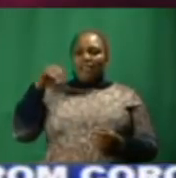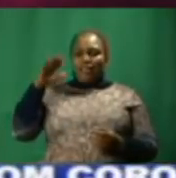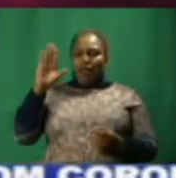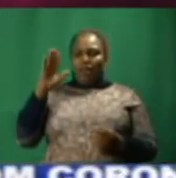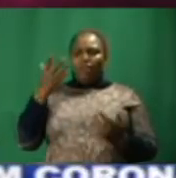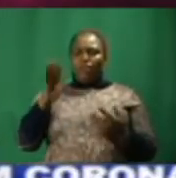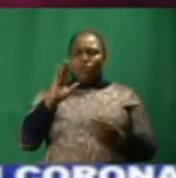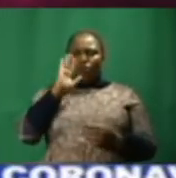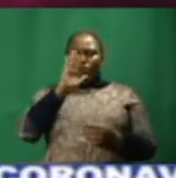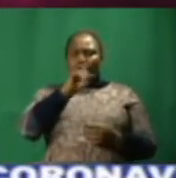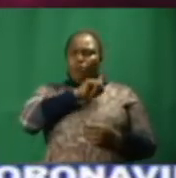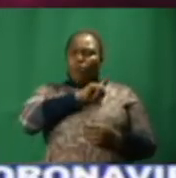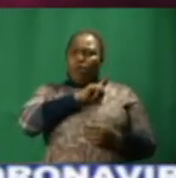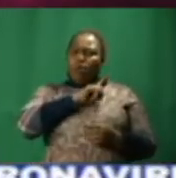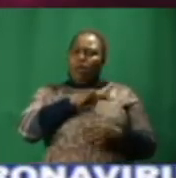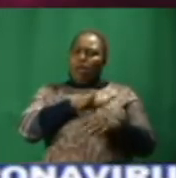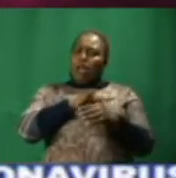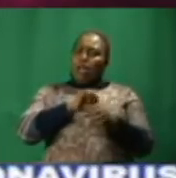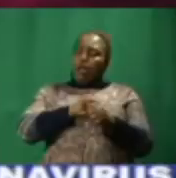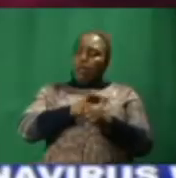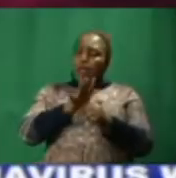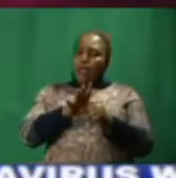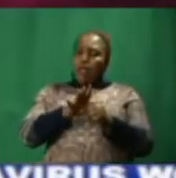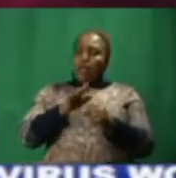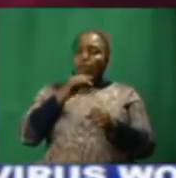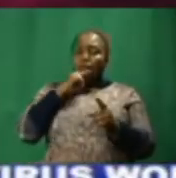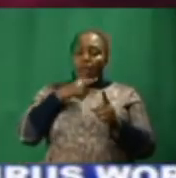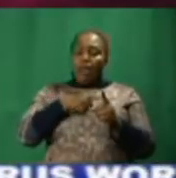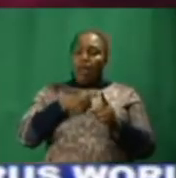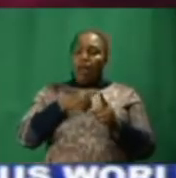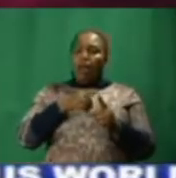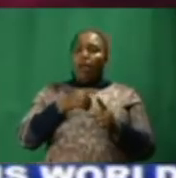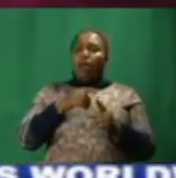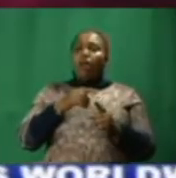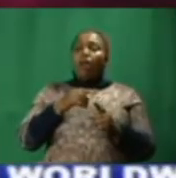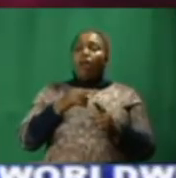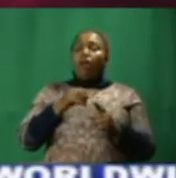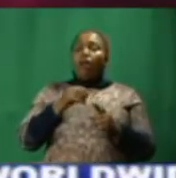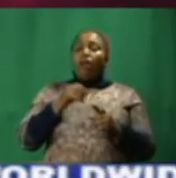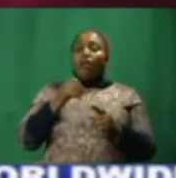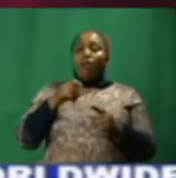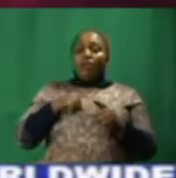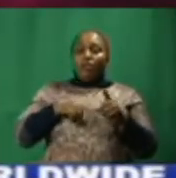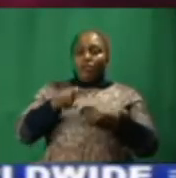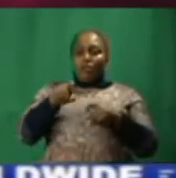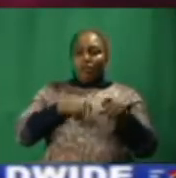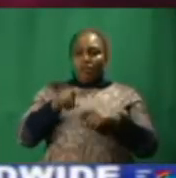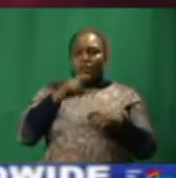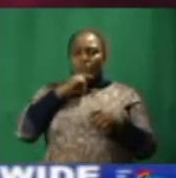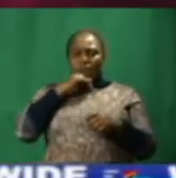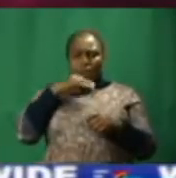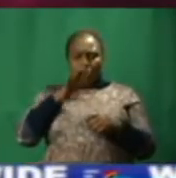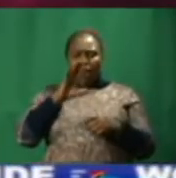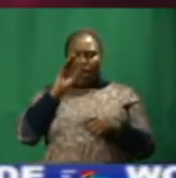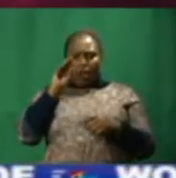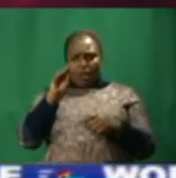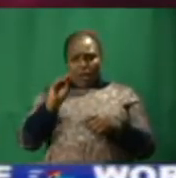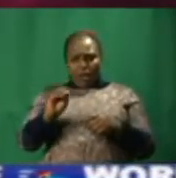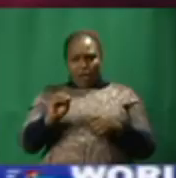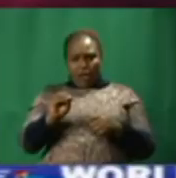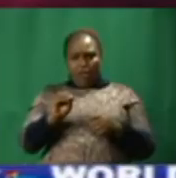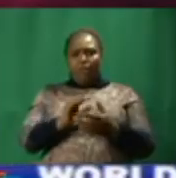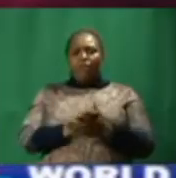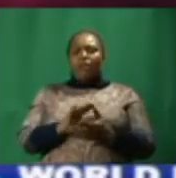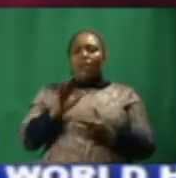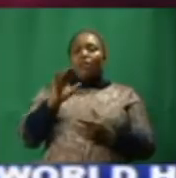umisiwe ngesizathu se-corona. Lo mcuthulano ke bekumele ubanjwe mhla tilishumi nakuthathu enyanga yenyoni kulomnyaka losedulu.